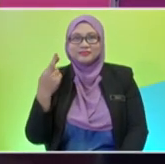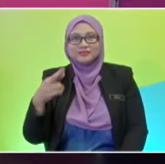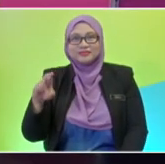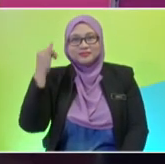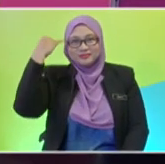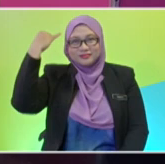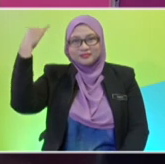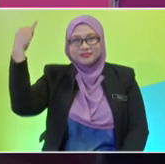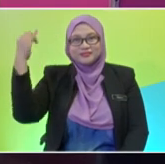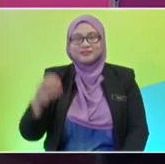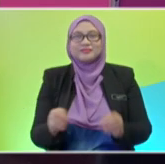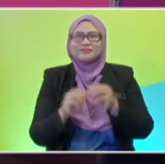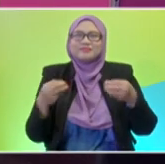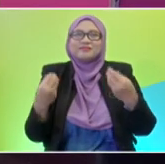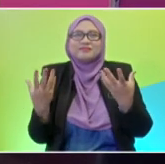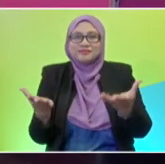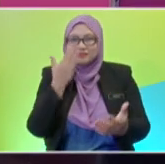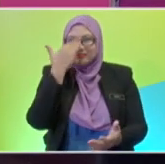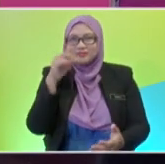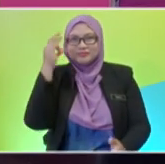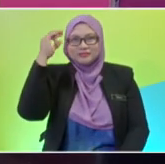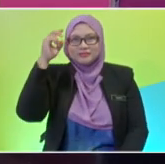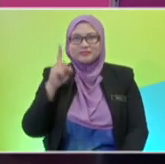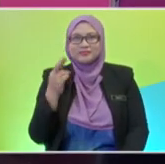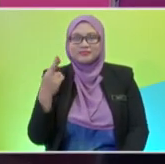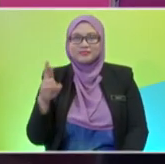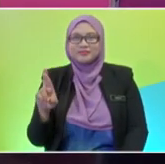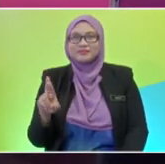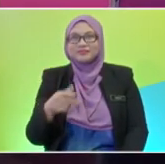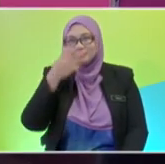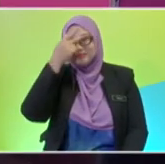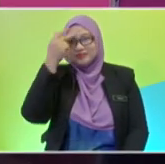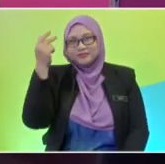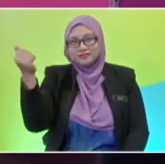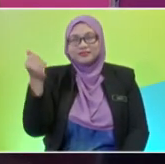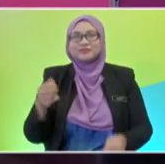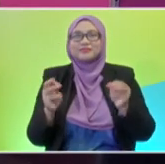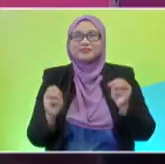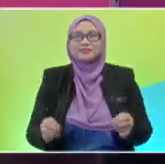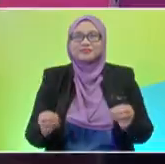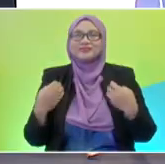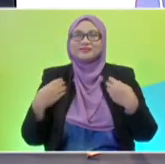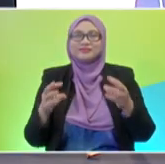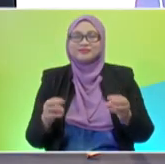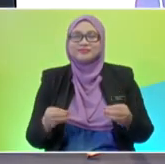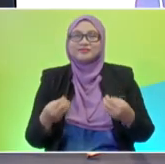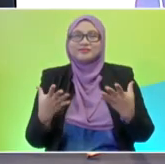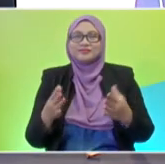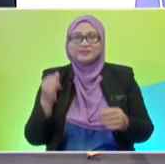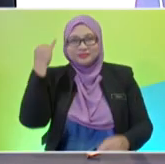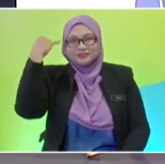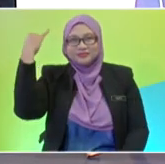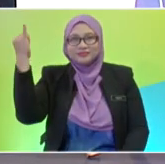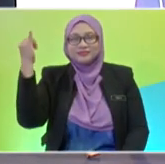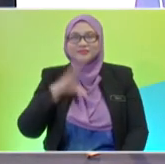macam banyak aja tuh sebab manusia mempunyai banyak impian betul dan setiap invent itu mereka akan untuk mencapainya